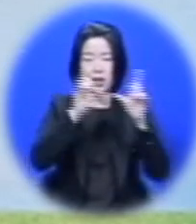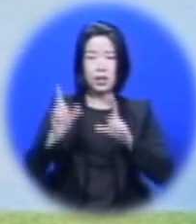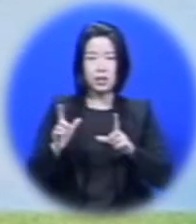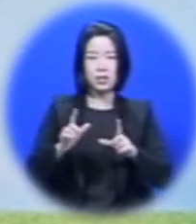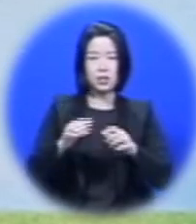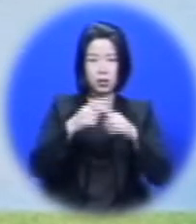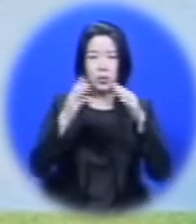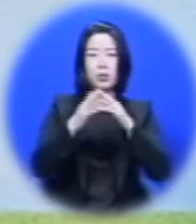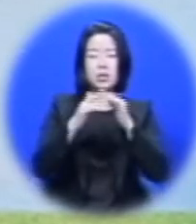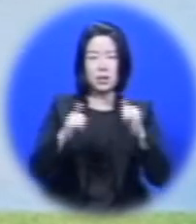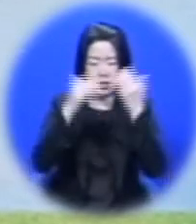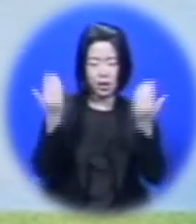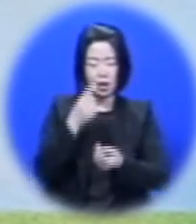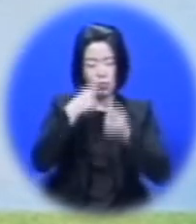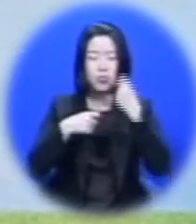것.